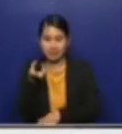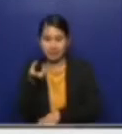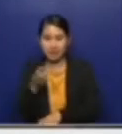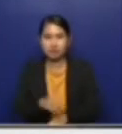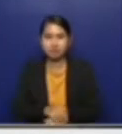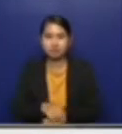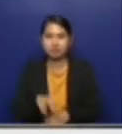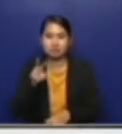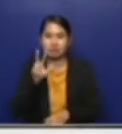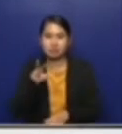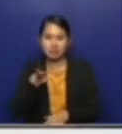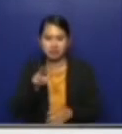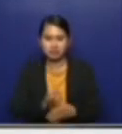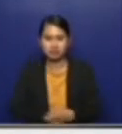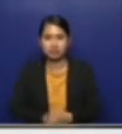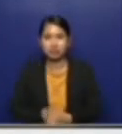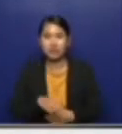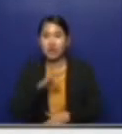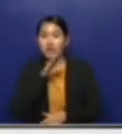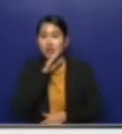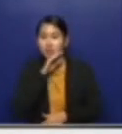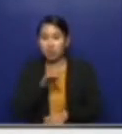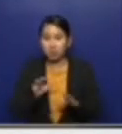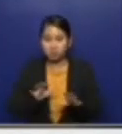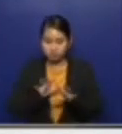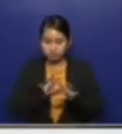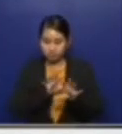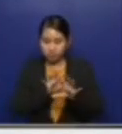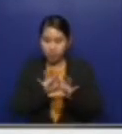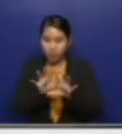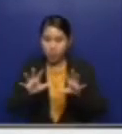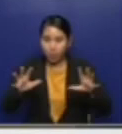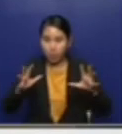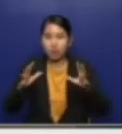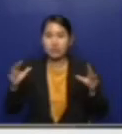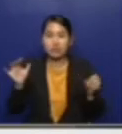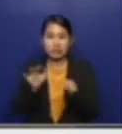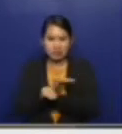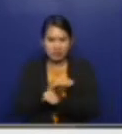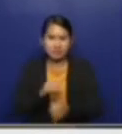ถ้าเดินเต็มๆเนี่ยผมว่าท่านประธาน